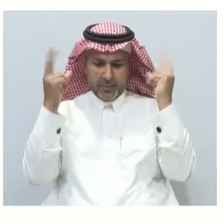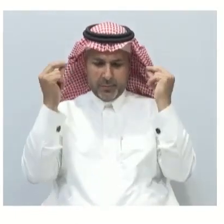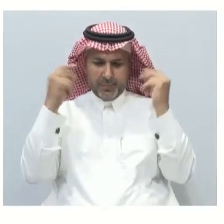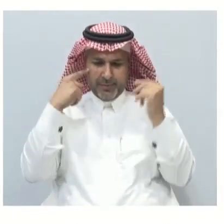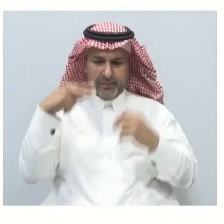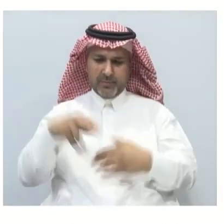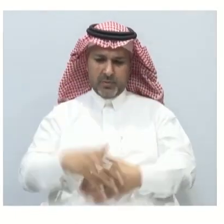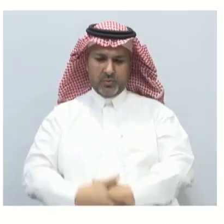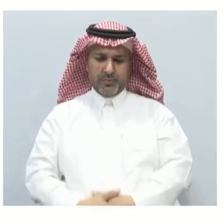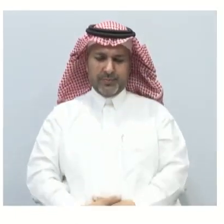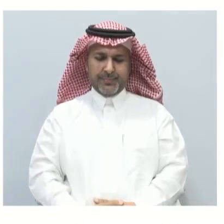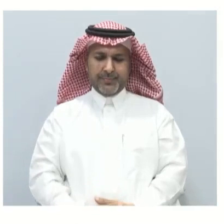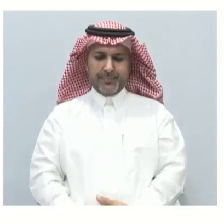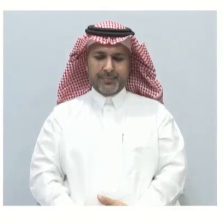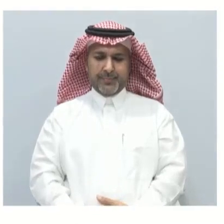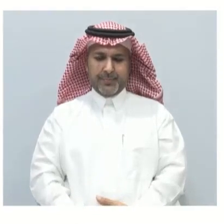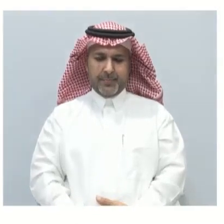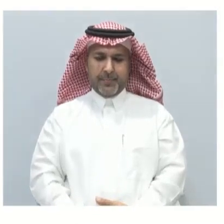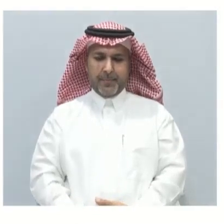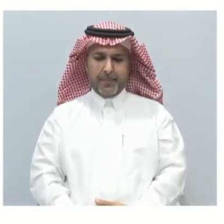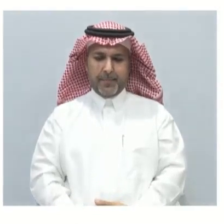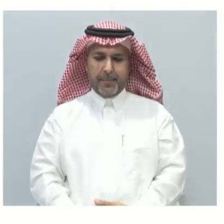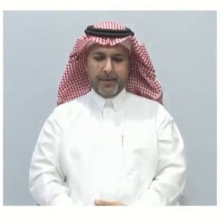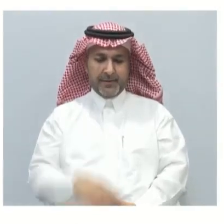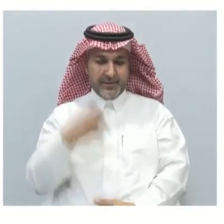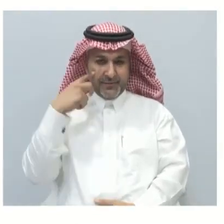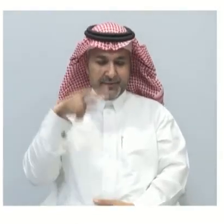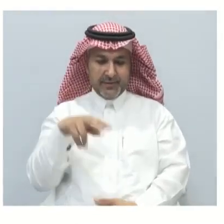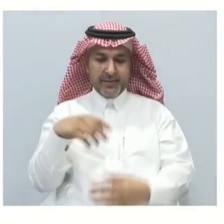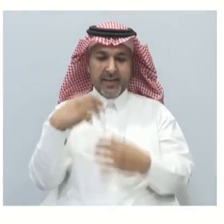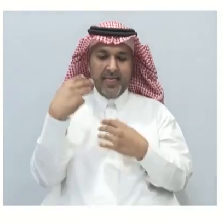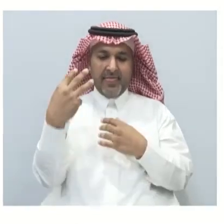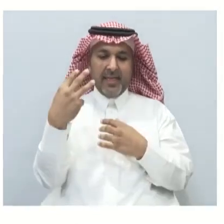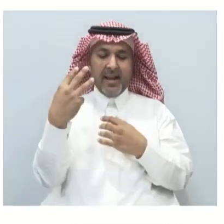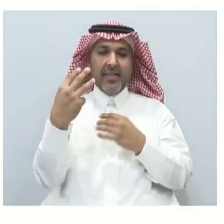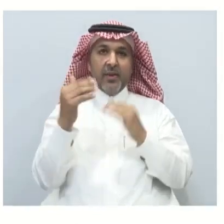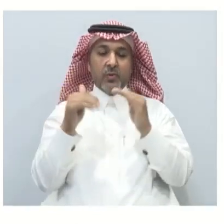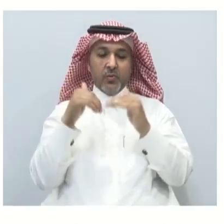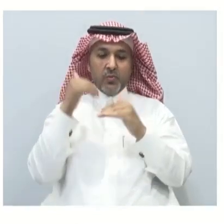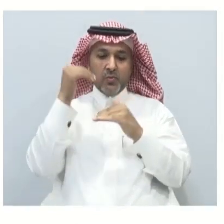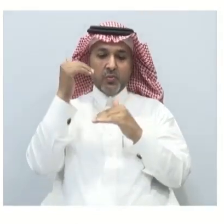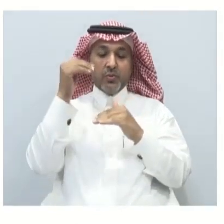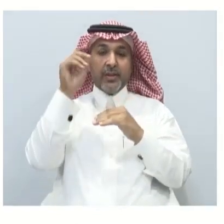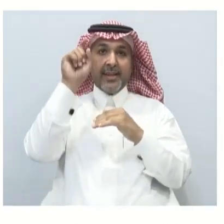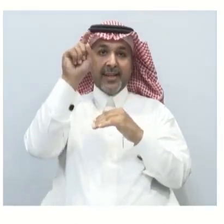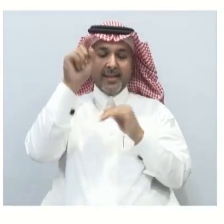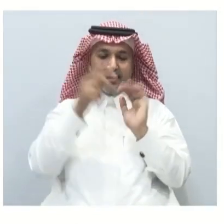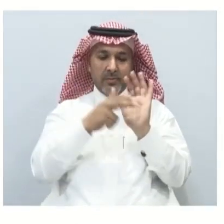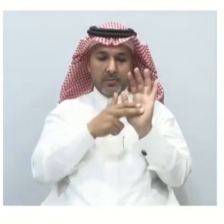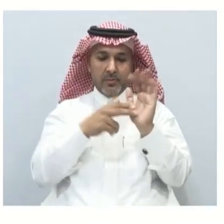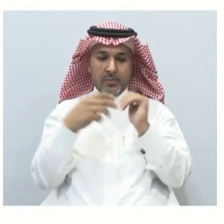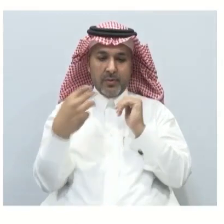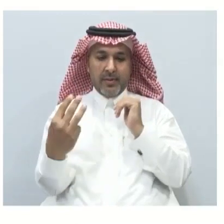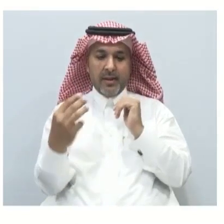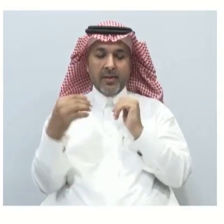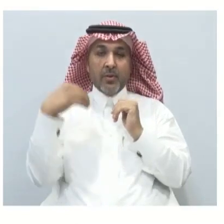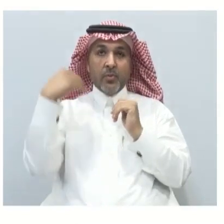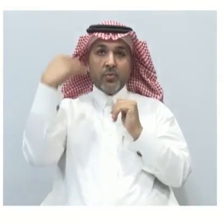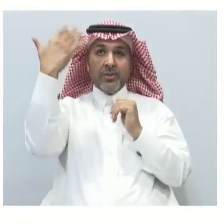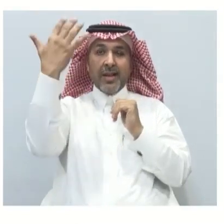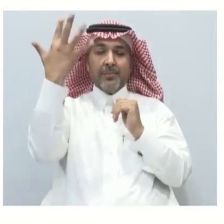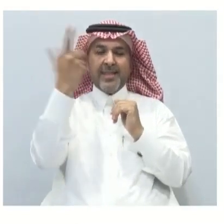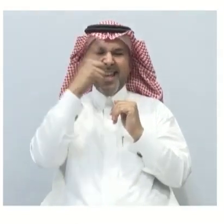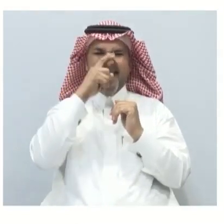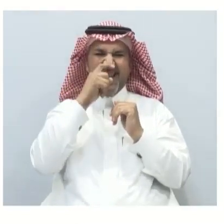بهذه الصوره فمثلا لو جيت قلت لك انا 3 اس اكس تساوي 3 اس خ فهذا معناه ان الاكس تساوي خ